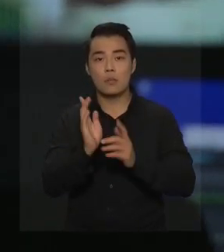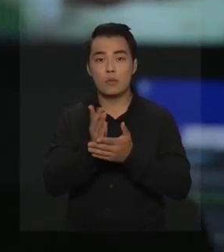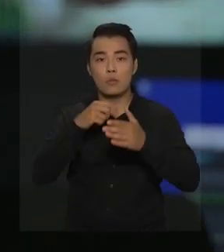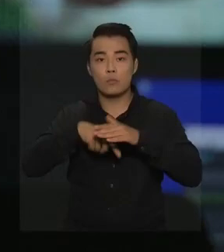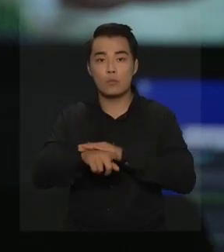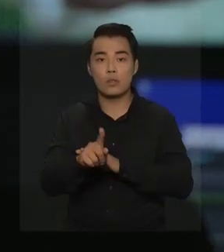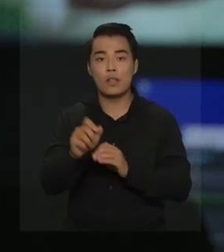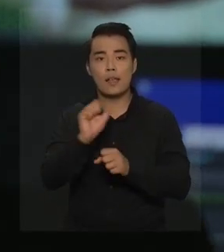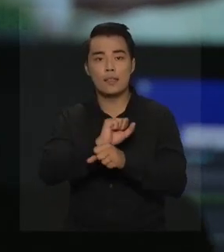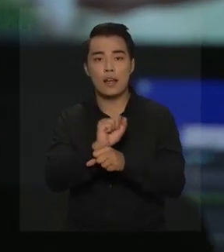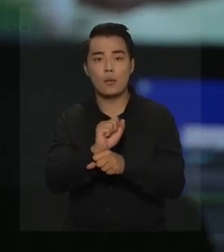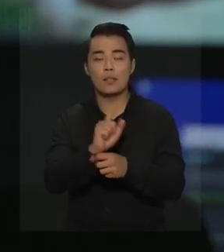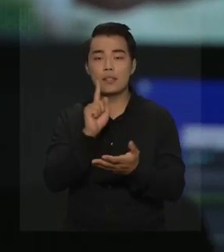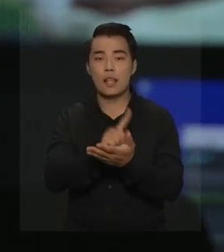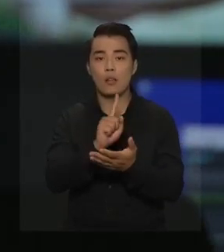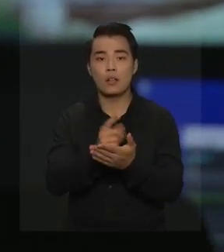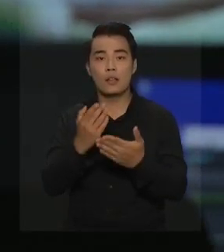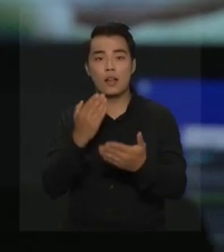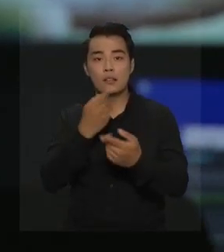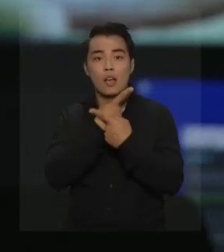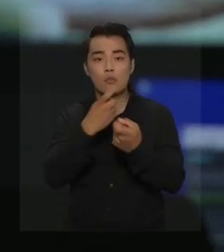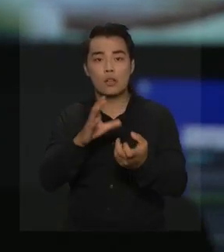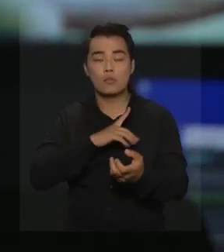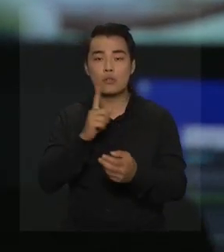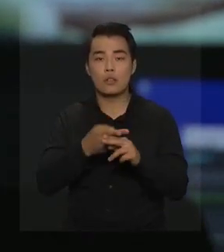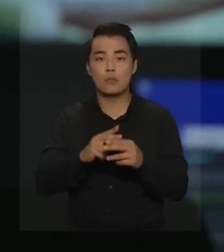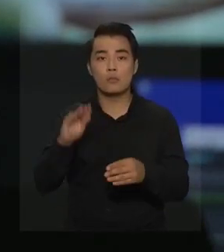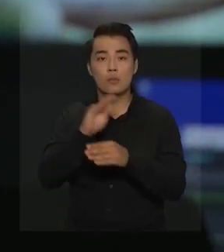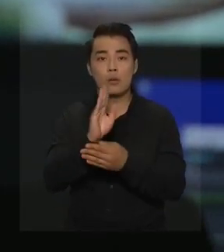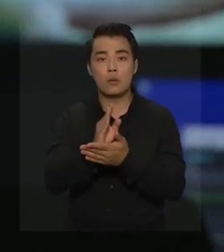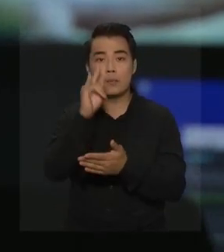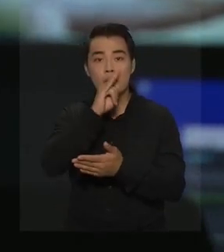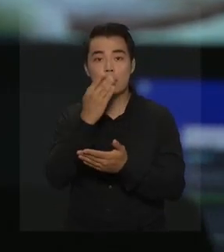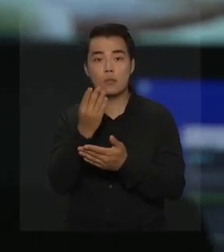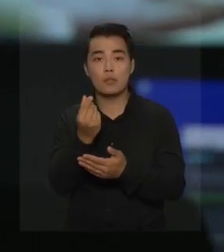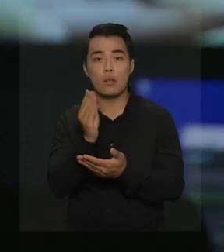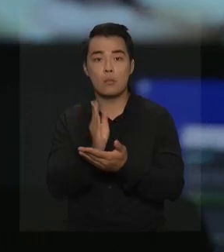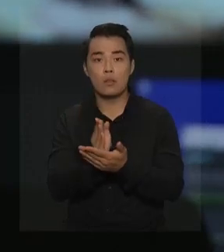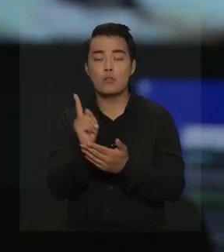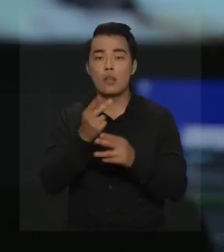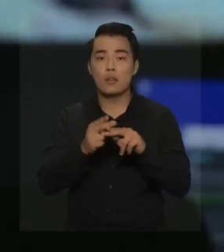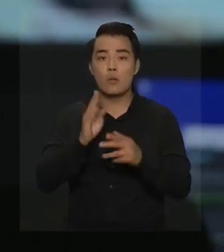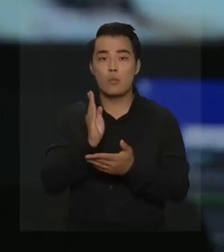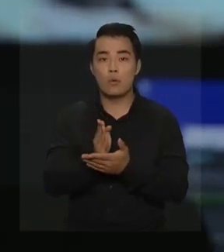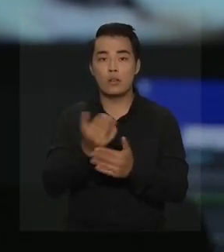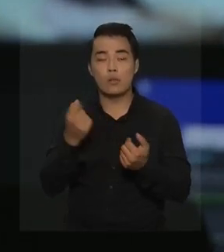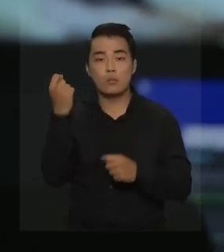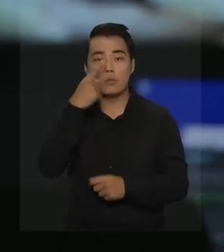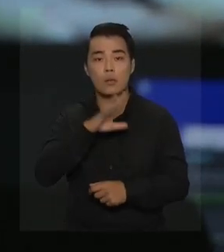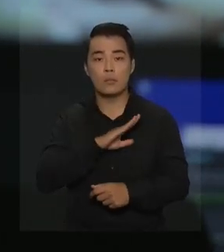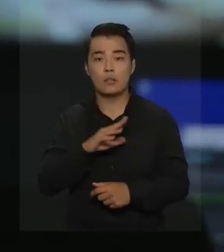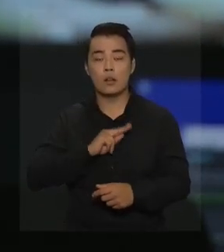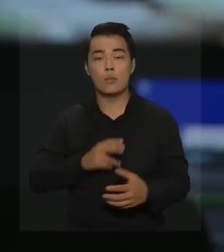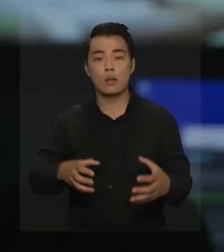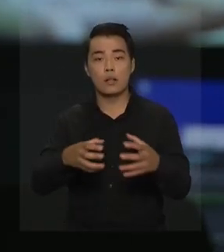коснуться и транспортного налога. Ранее сообщалось, что его могут включить в стоимость бензина. К чему же это приведет, выяснял